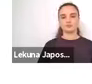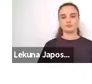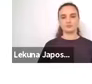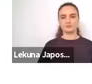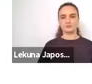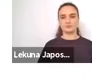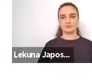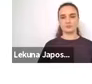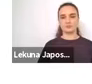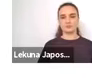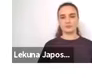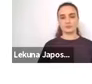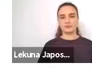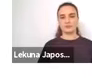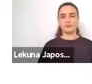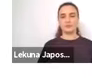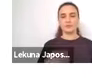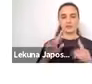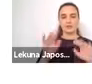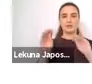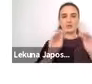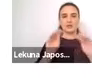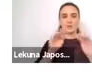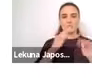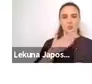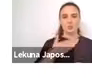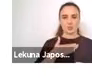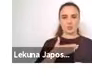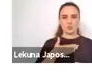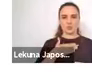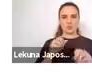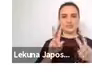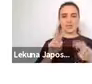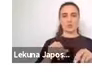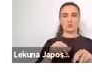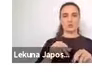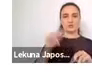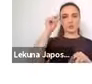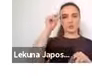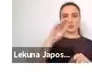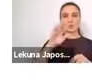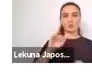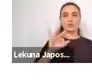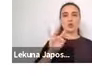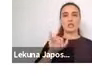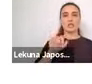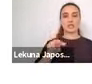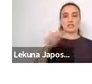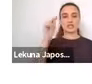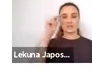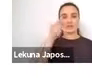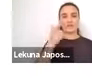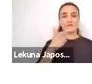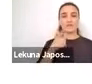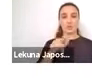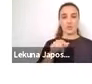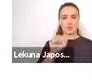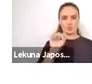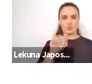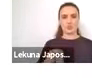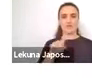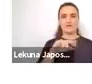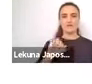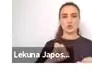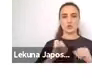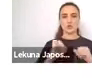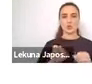ვიტყვი, რომ ვდებთ ხოლმე ესეთ პატარა რაღაც ეგრეთ წოდებულ ტუტორიალებს, ხო, რომ უწოდებთ სასწავლო ვიდეოებს, სადაც ვცდილობთ, რომ